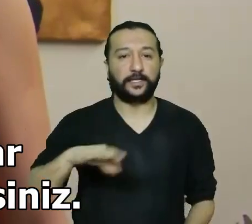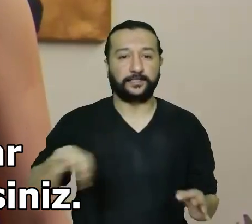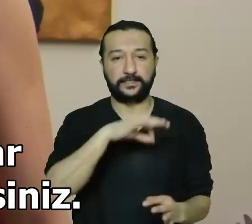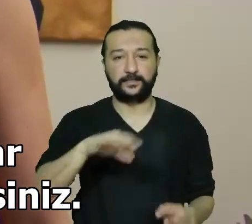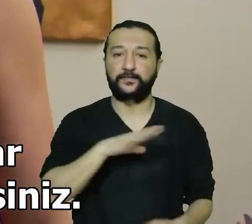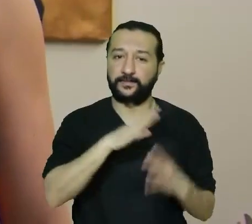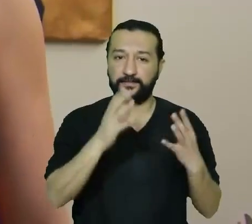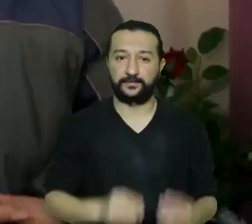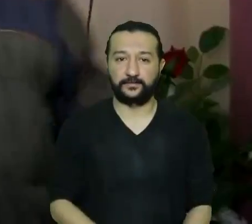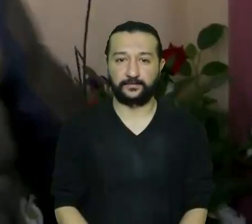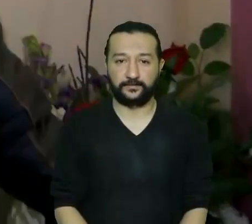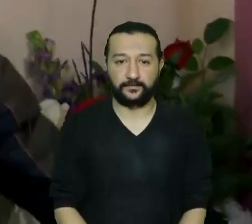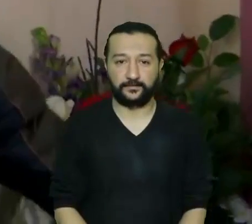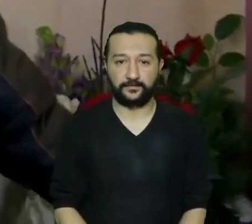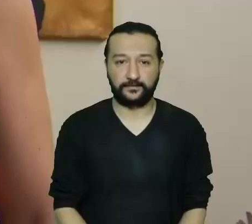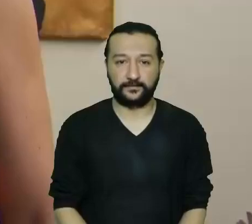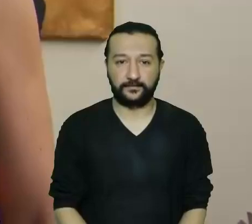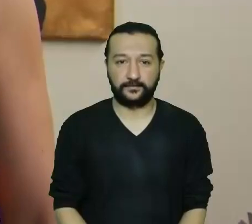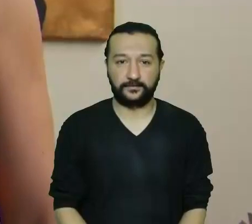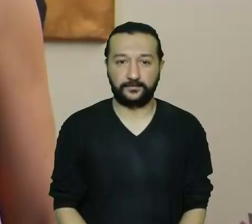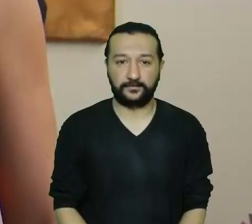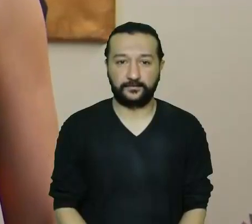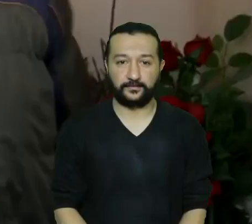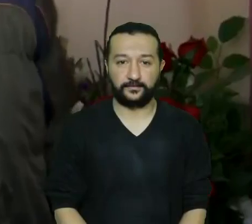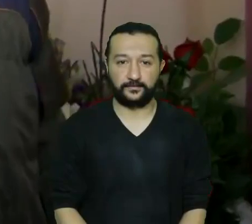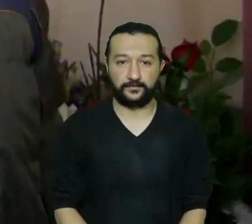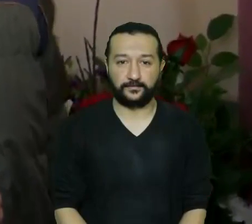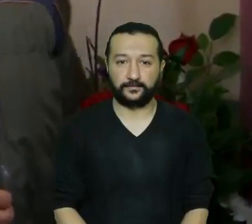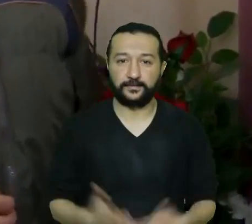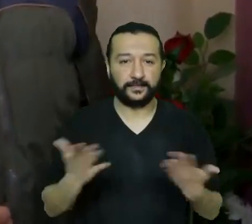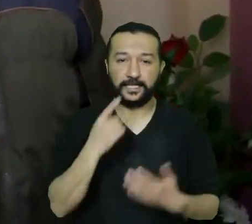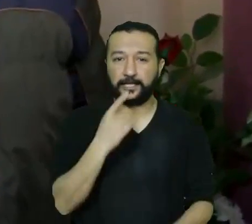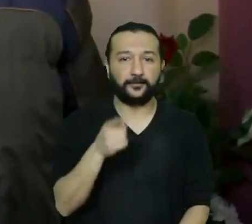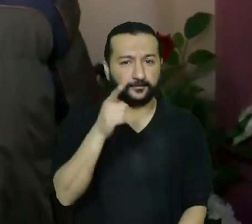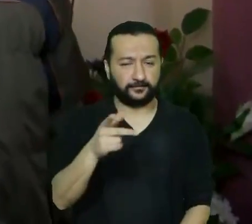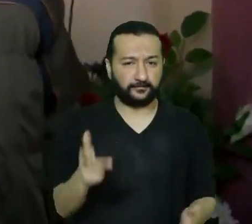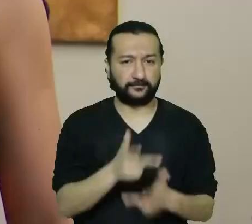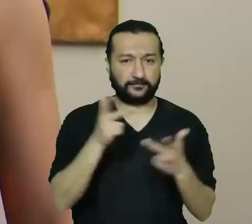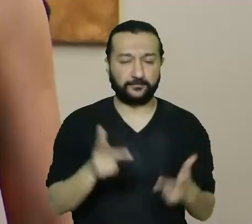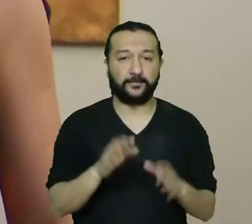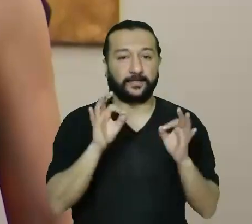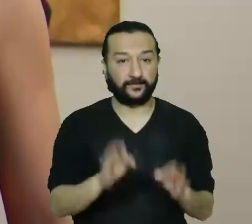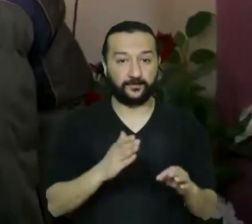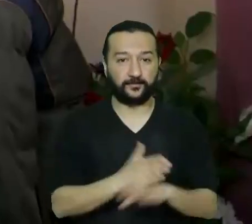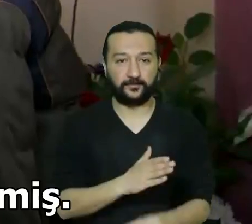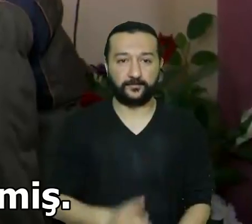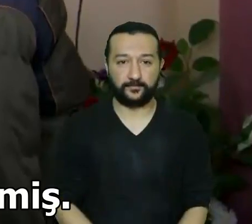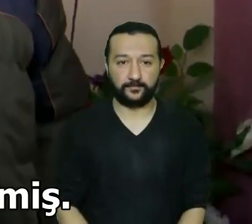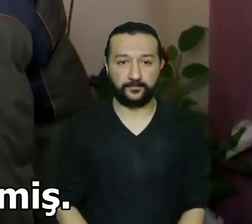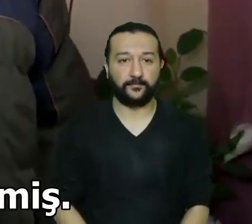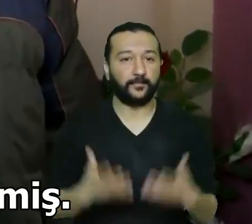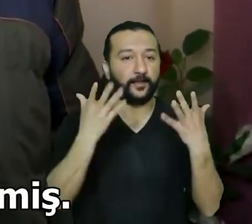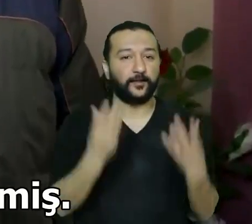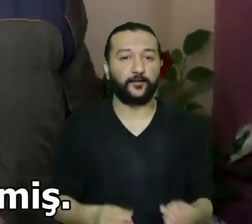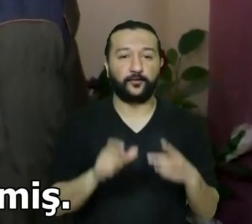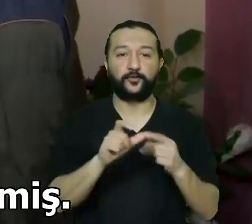Stradivarius keman bulabilirsiniz. Şükrü Meryem'in üstüne yığıldı. Ne diyorsunuz siz ya? Evet. Ne